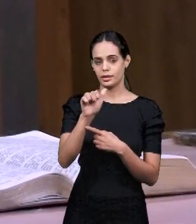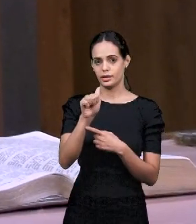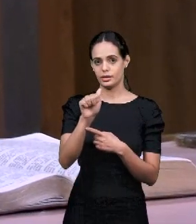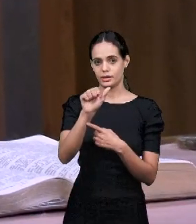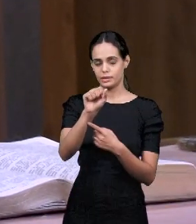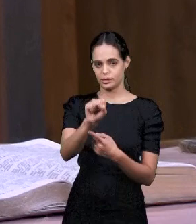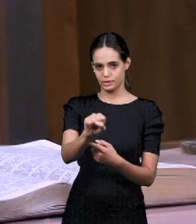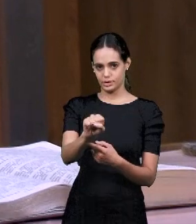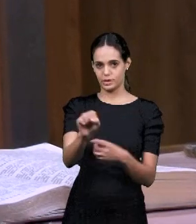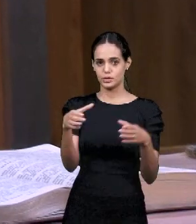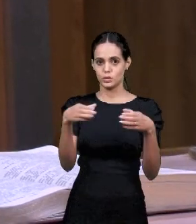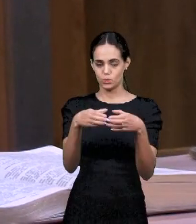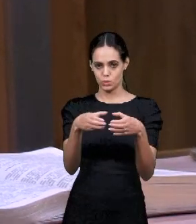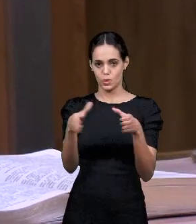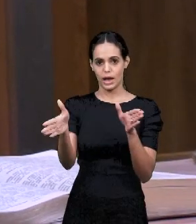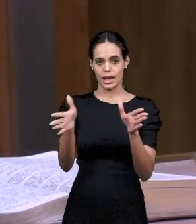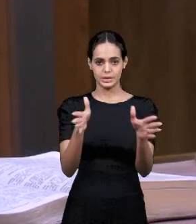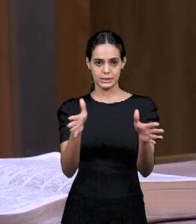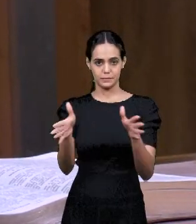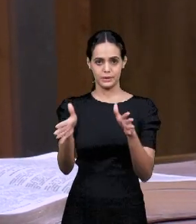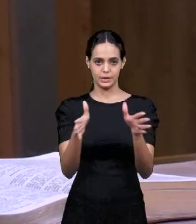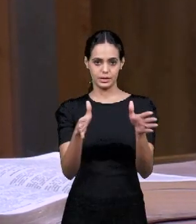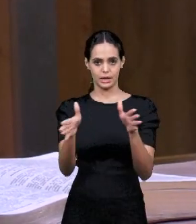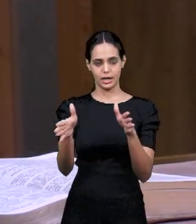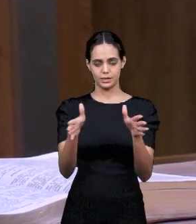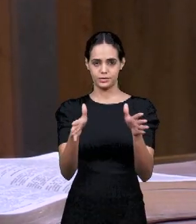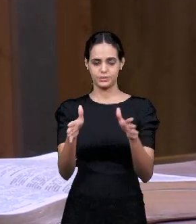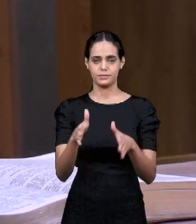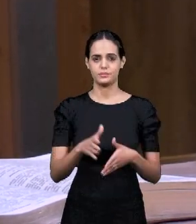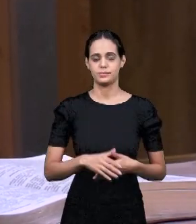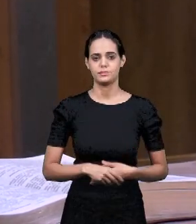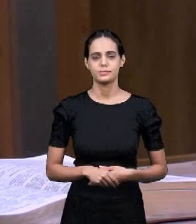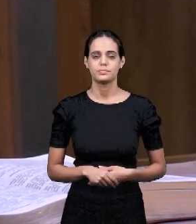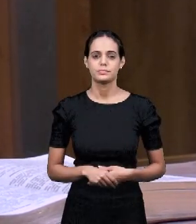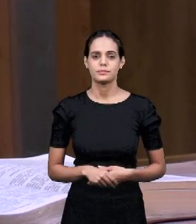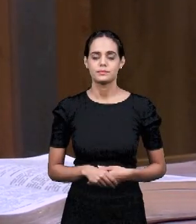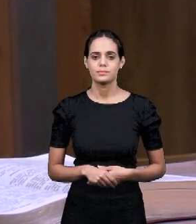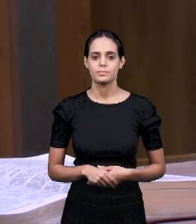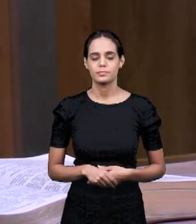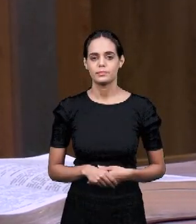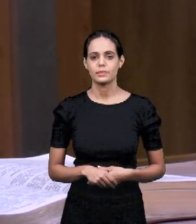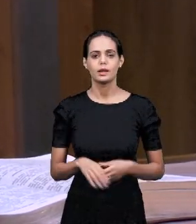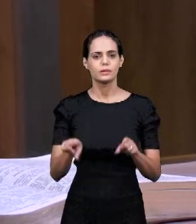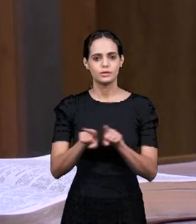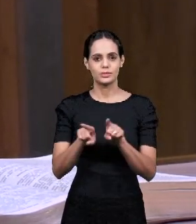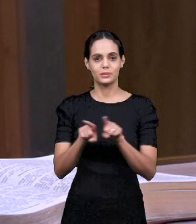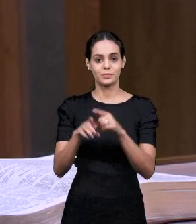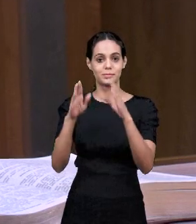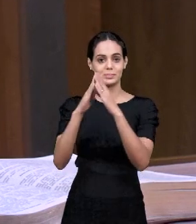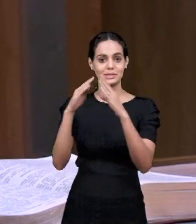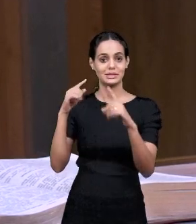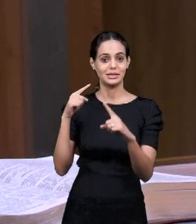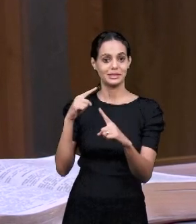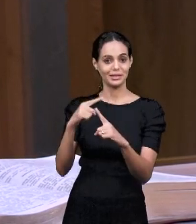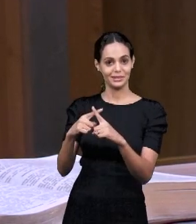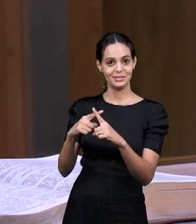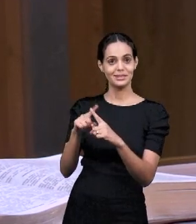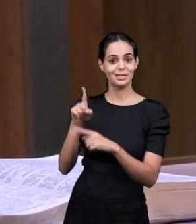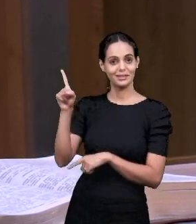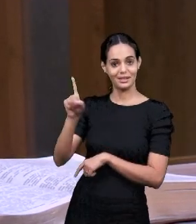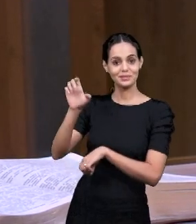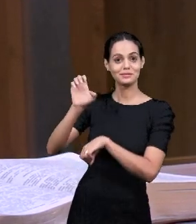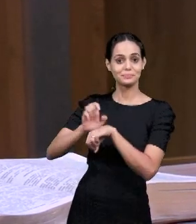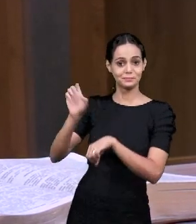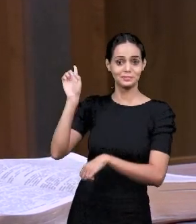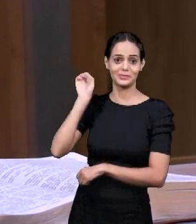groupe d'accessibilité de l'église de Fatchek et Janita Chek à Viçosa